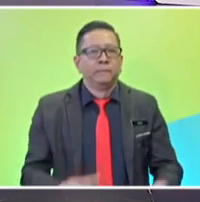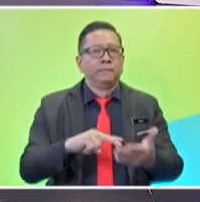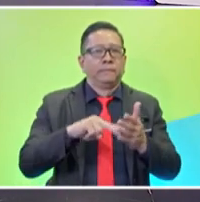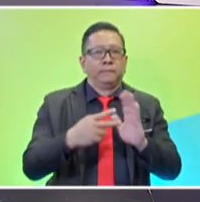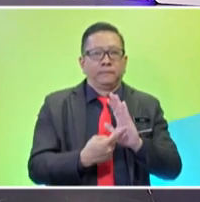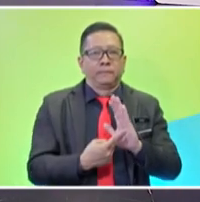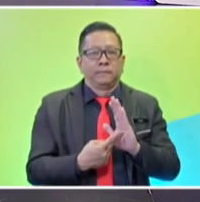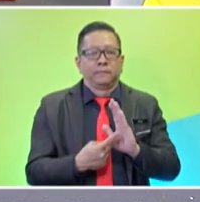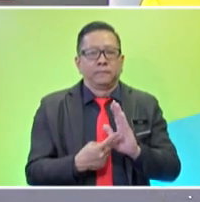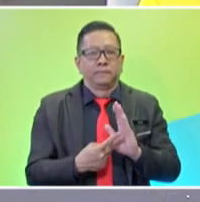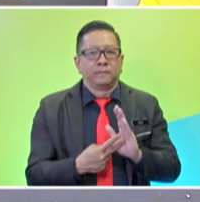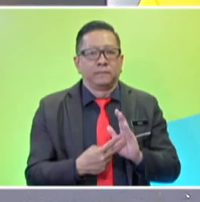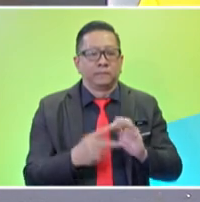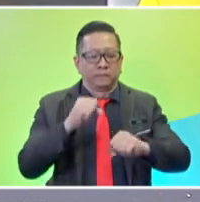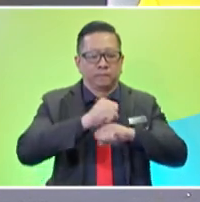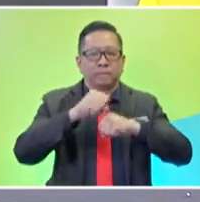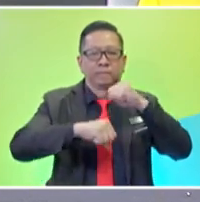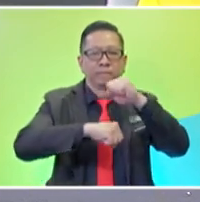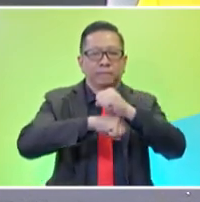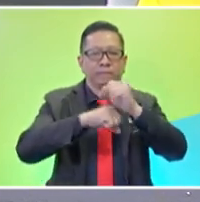yang paling penting